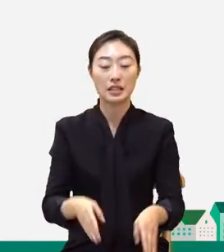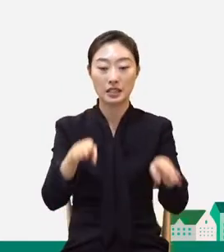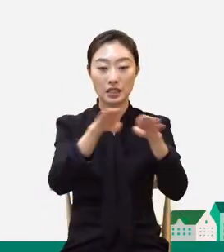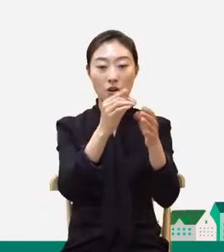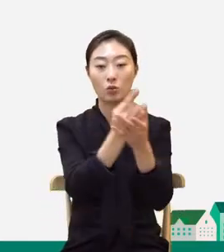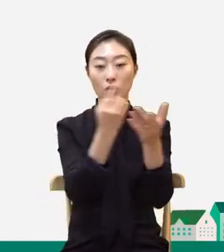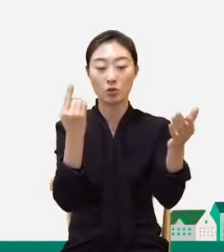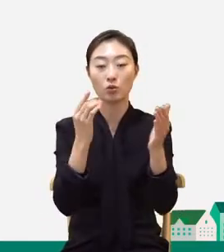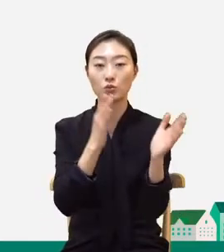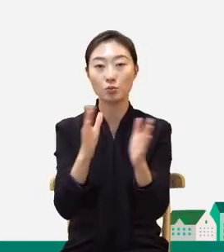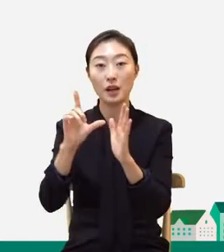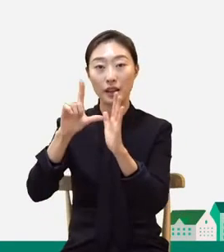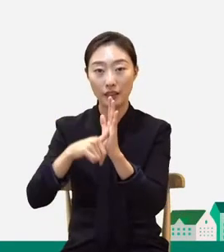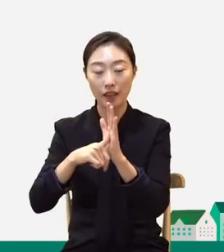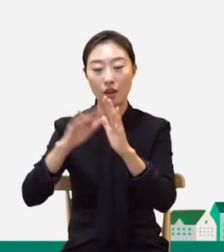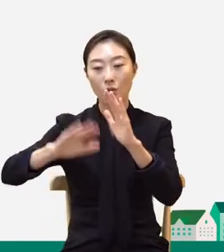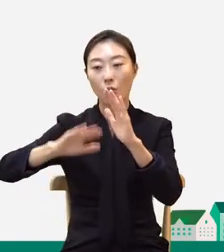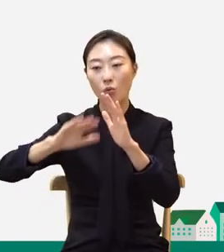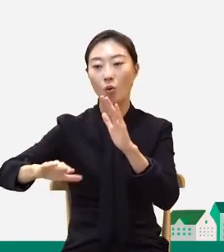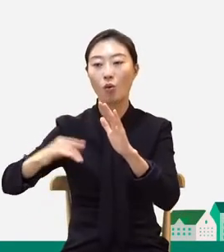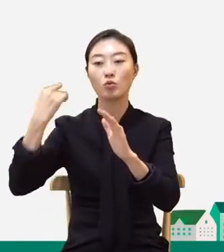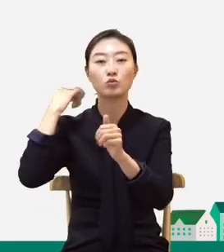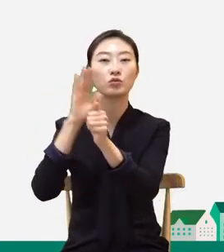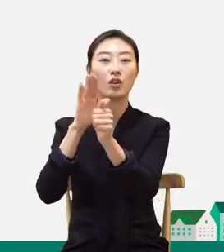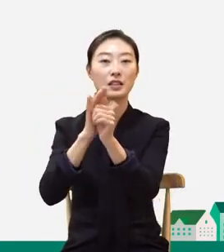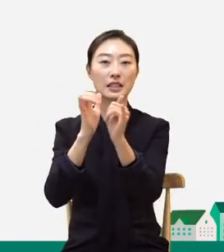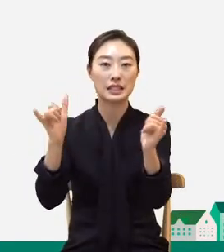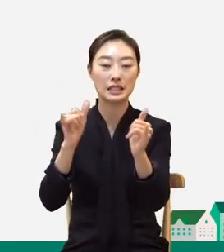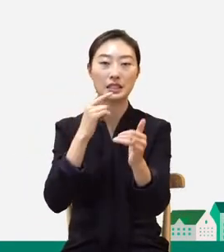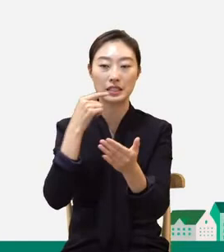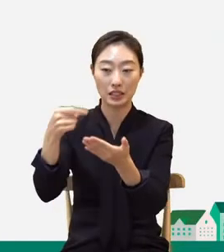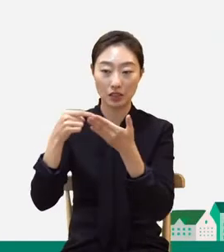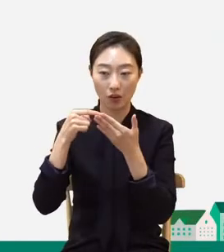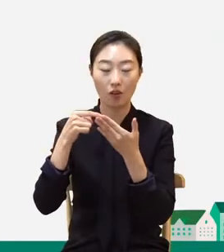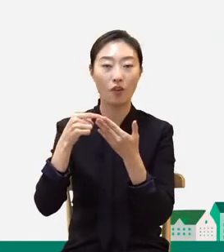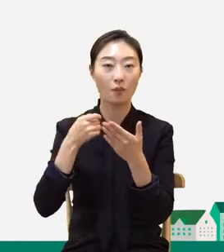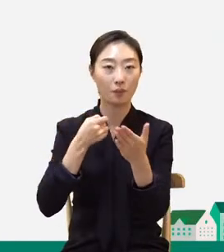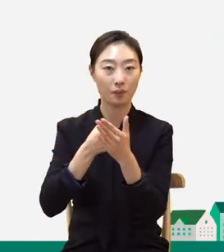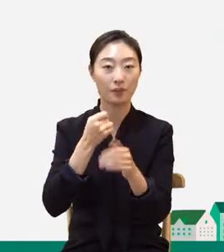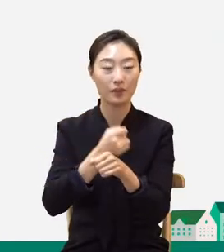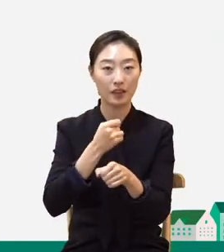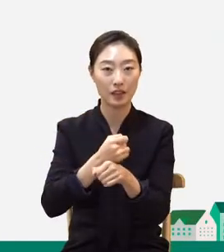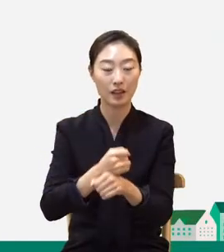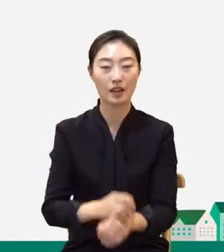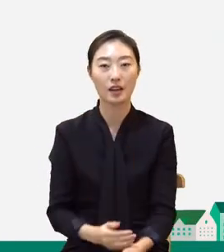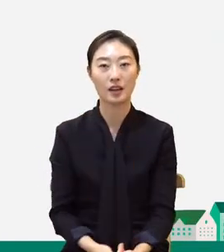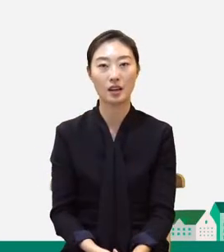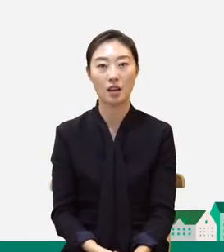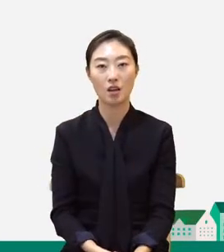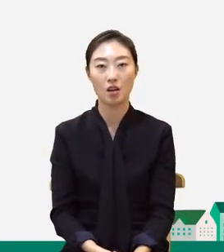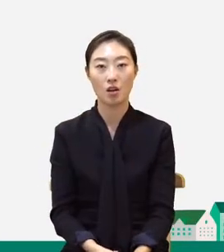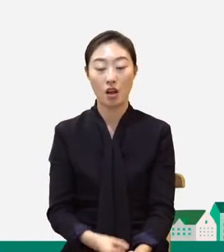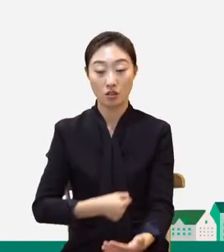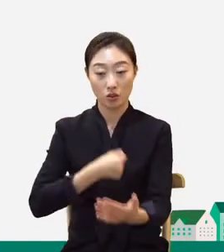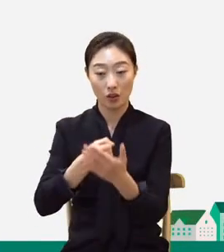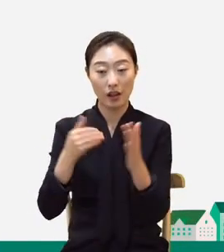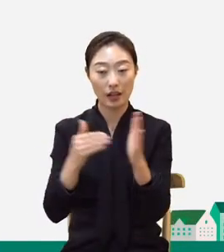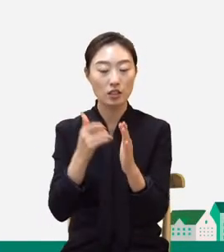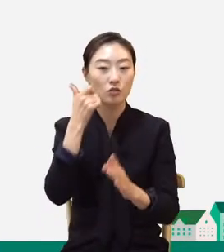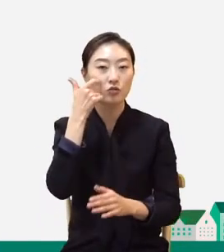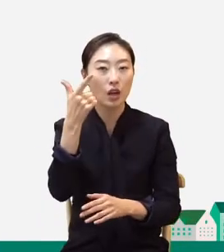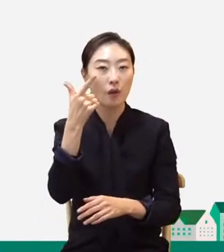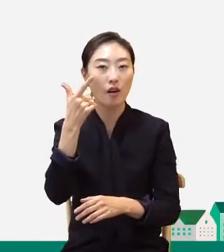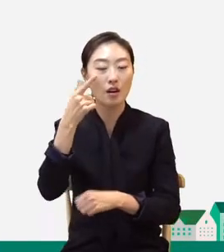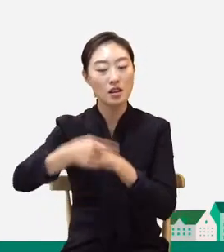퇴소 준비라는 과정에서 공공후견인 제도를 신청을 했는데 후견인이 연결되기까지 기본 6개월에서 거의 뭐 1년이